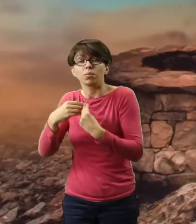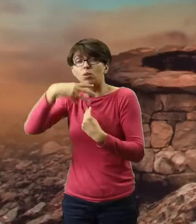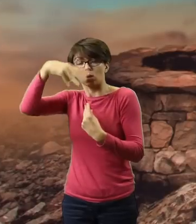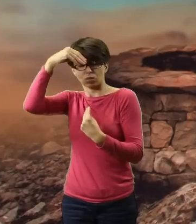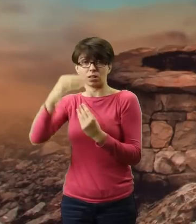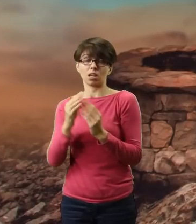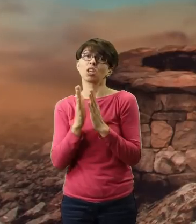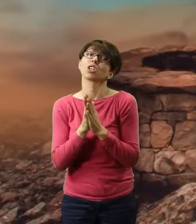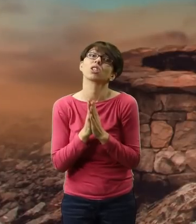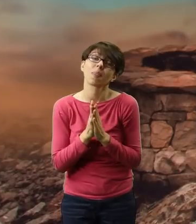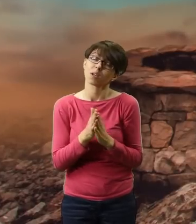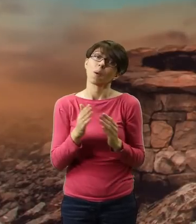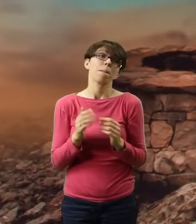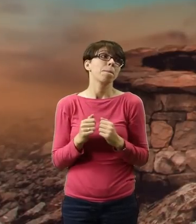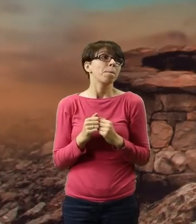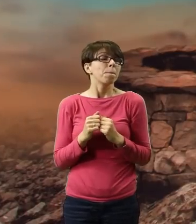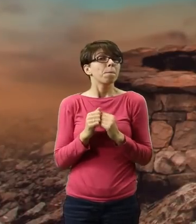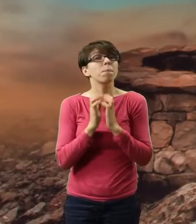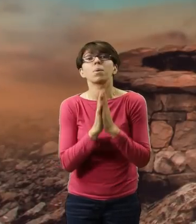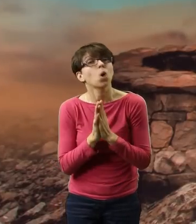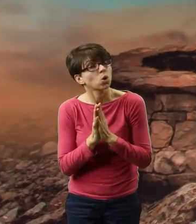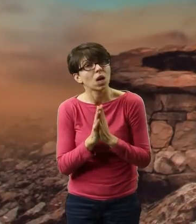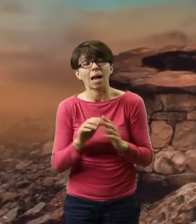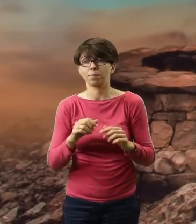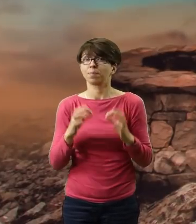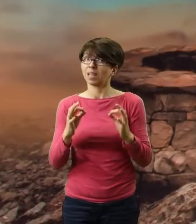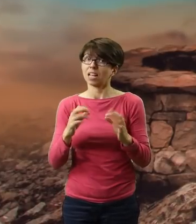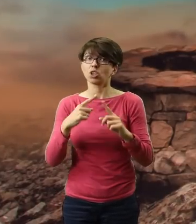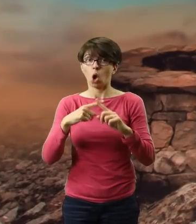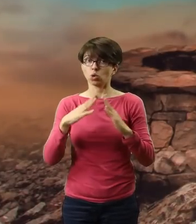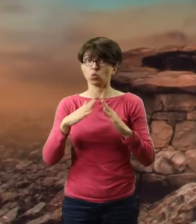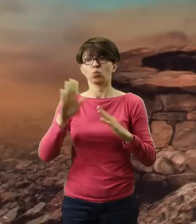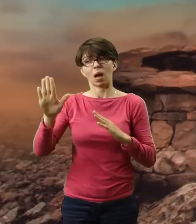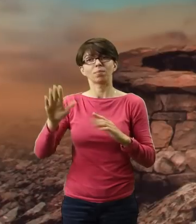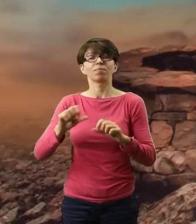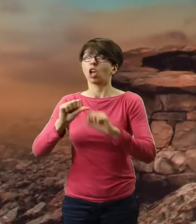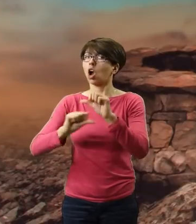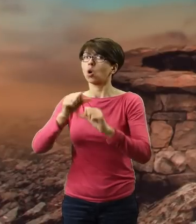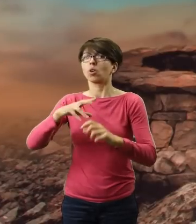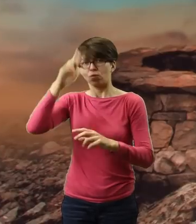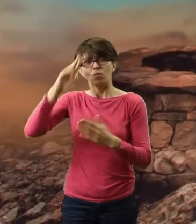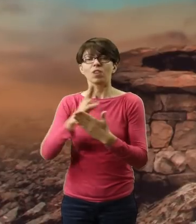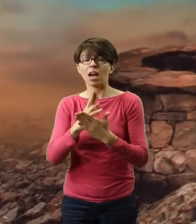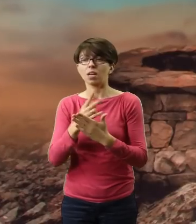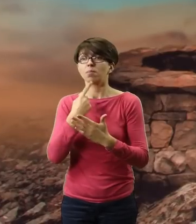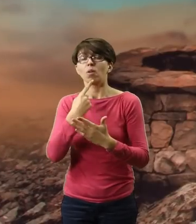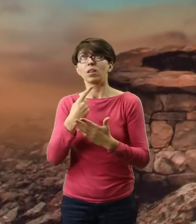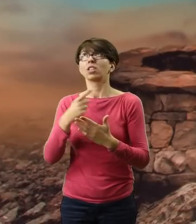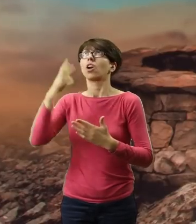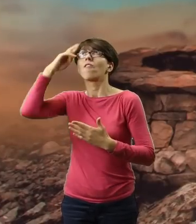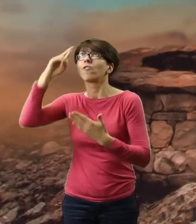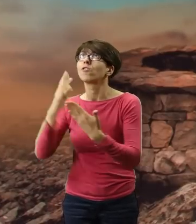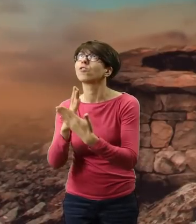chcę też was prosić o to byście w tym roku wiary wyznali to kredo to wierze właśnie przy owej